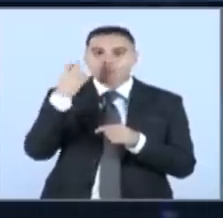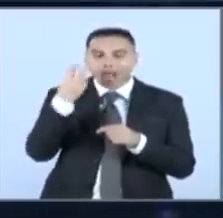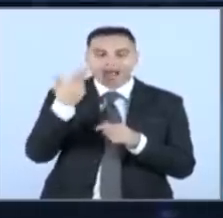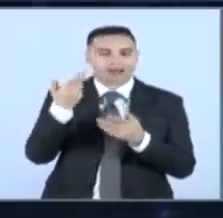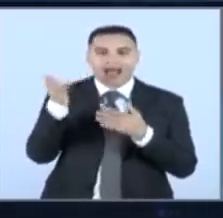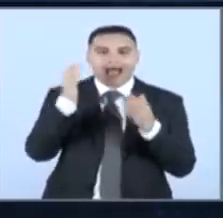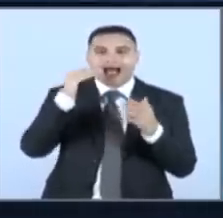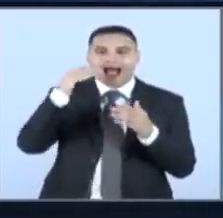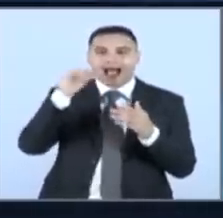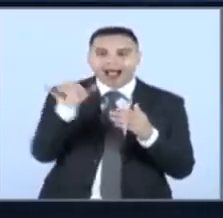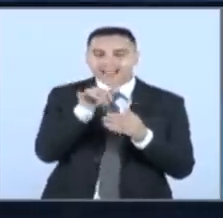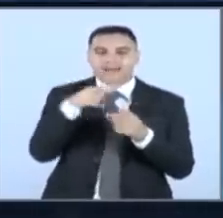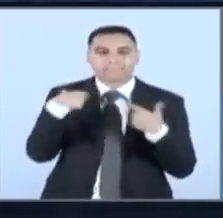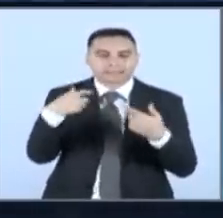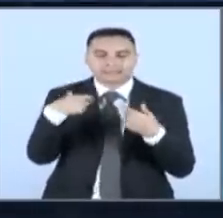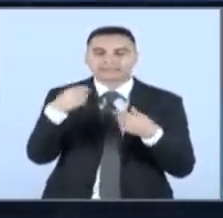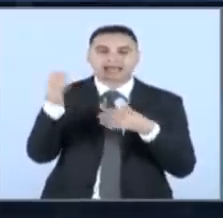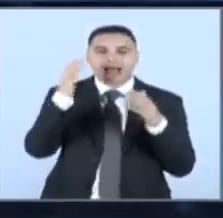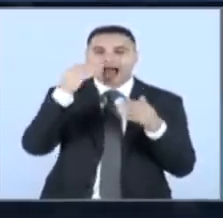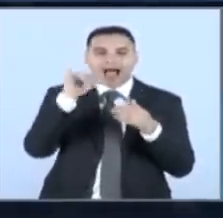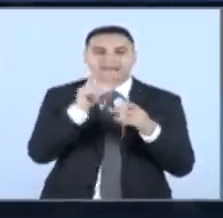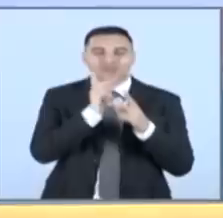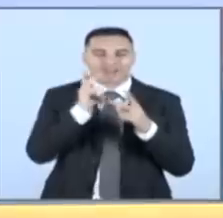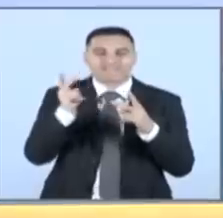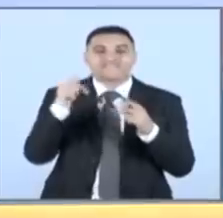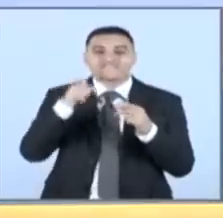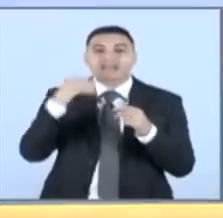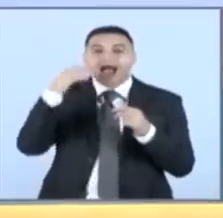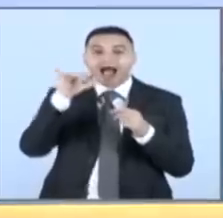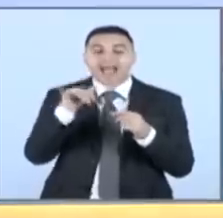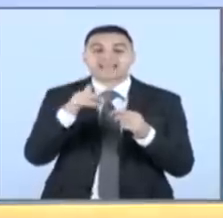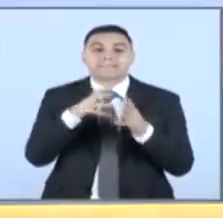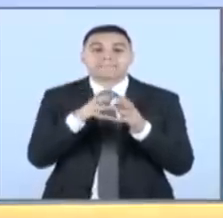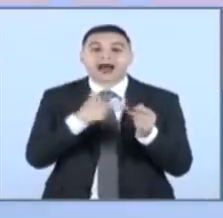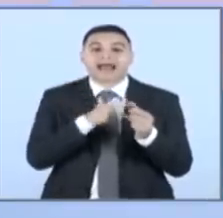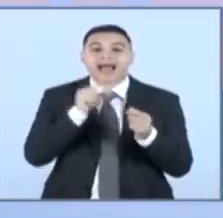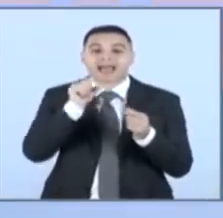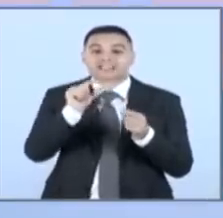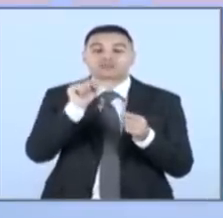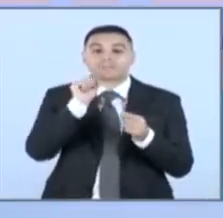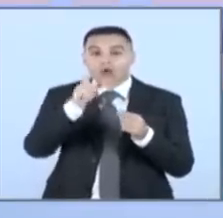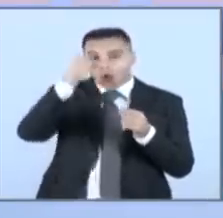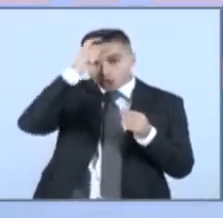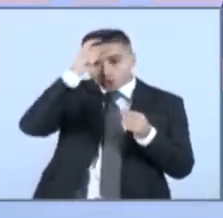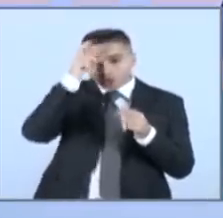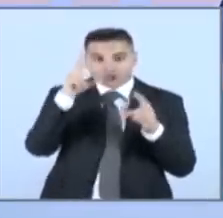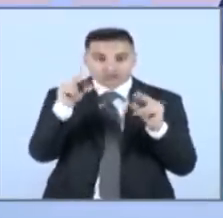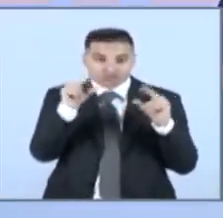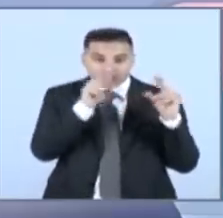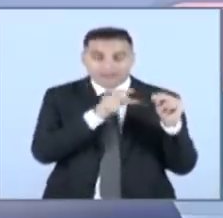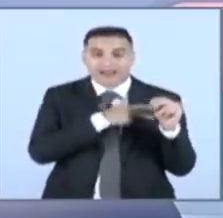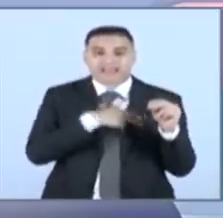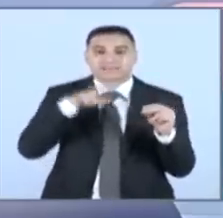اتسمت بكده في عهد محمد علي لما بنى لحشيته عشش من